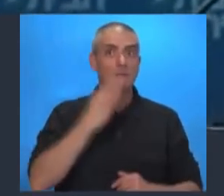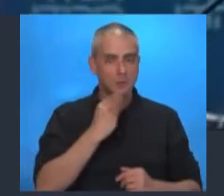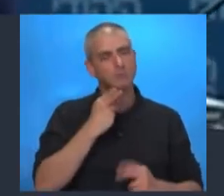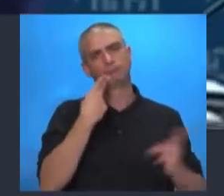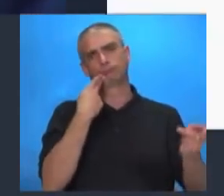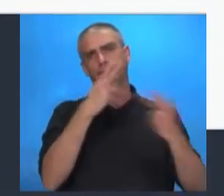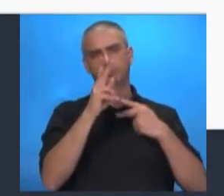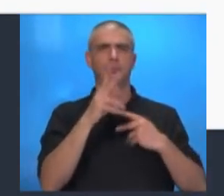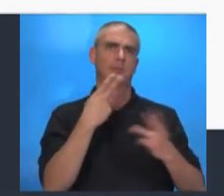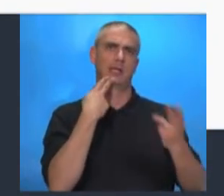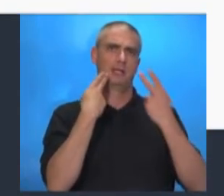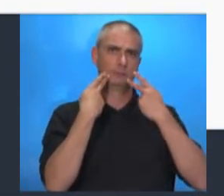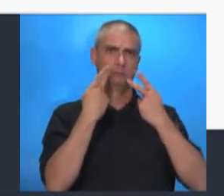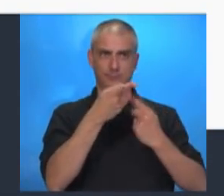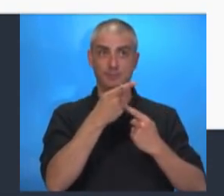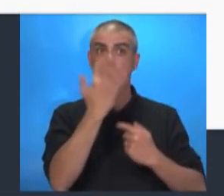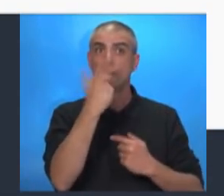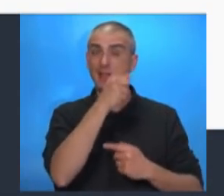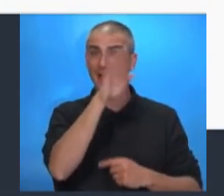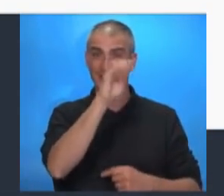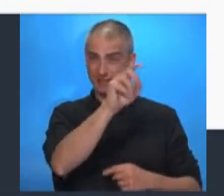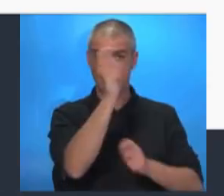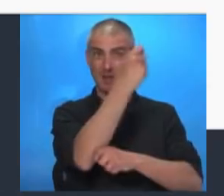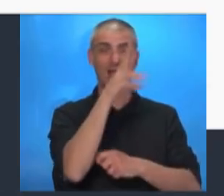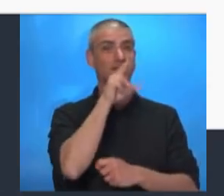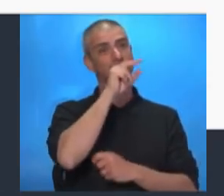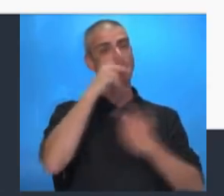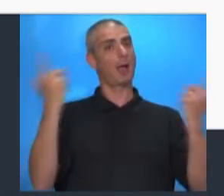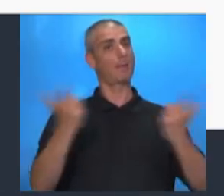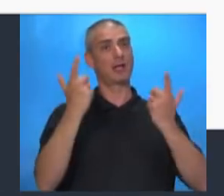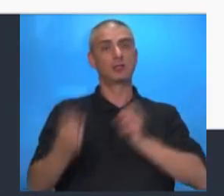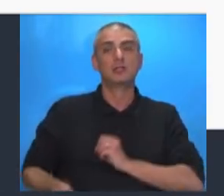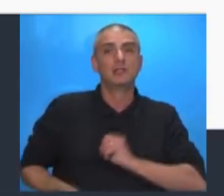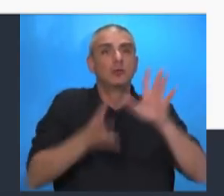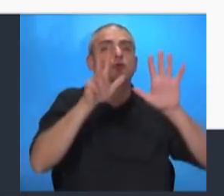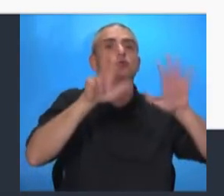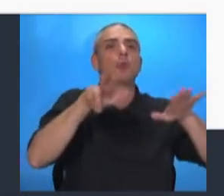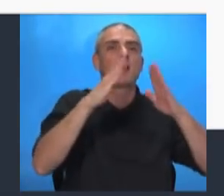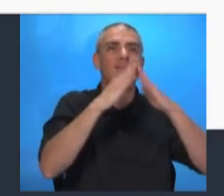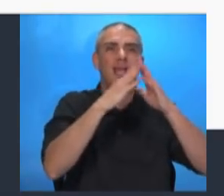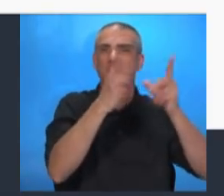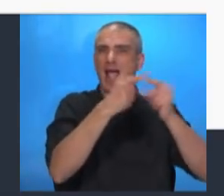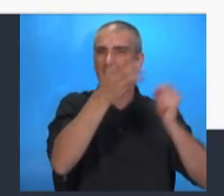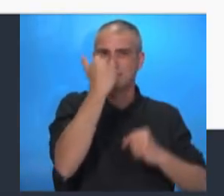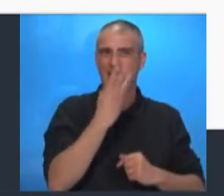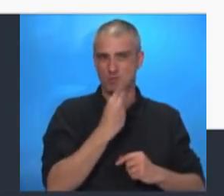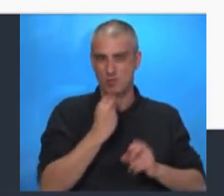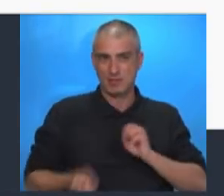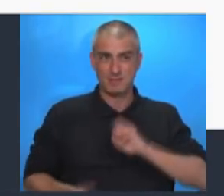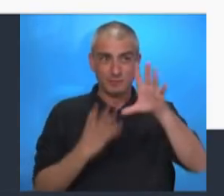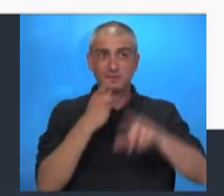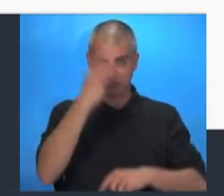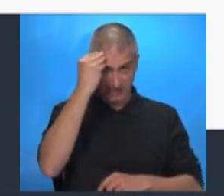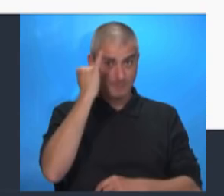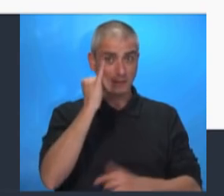ומיהרו להגיב לרגב. כאשר מירי רגב דבררה בחגיגיות את גירוש 8,000 תושבי גוש קטיף, היא זכרה מה זו